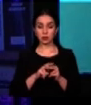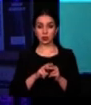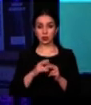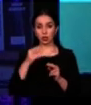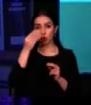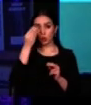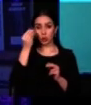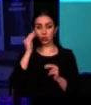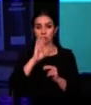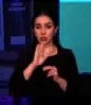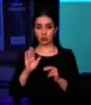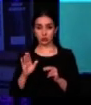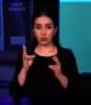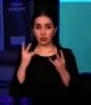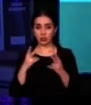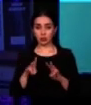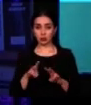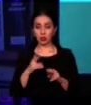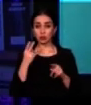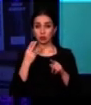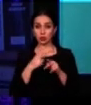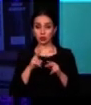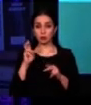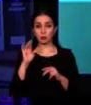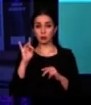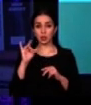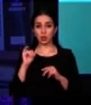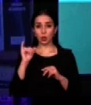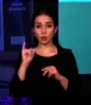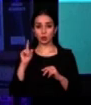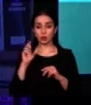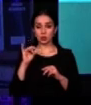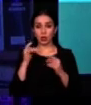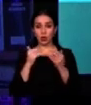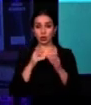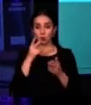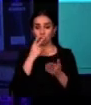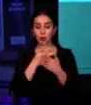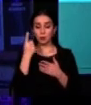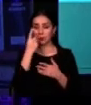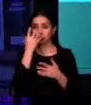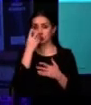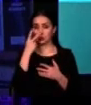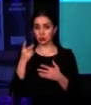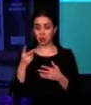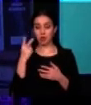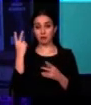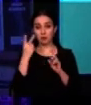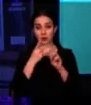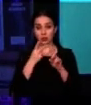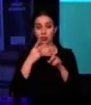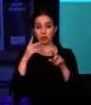yoddan chiqish kerak emas. Ana endi buni brauzerda ochib ko'ramiz. Mana birinchi rasmimiz tushdi. Ikkinchi